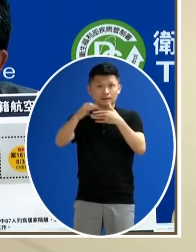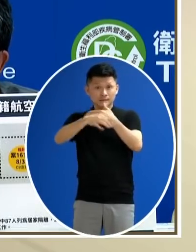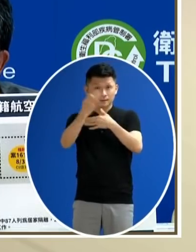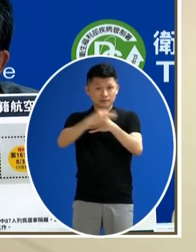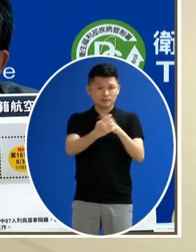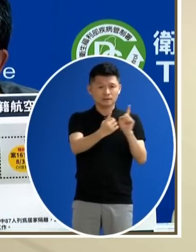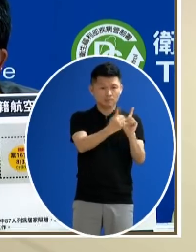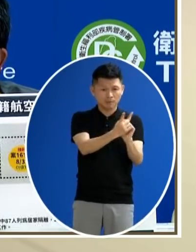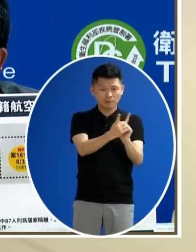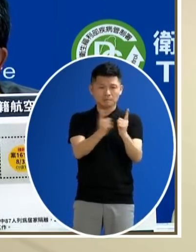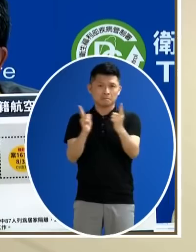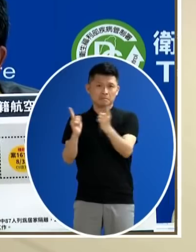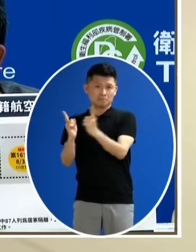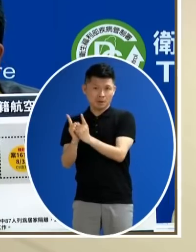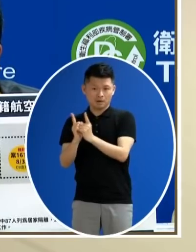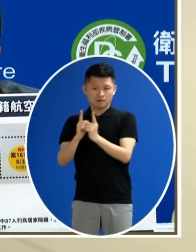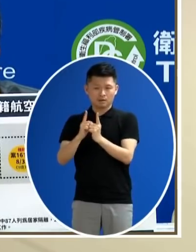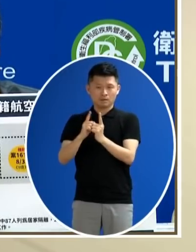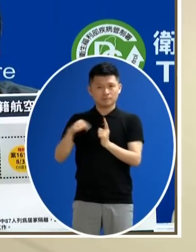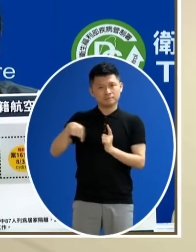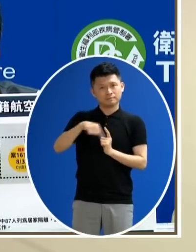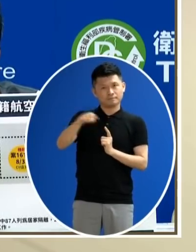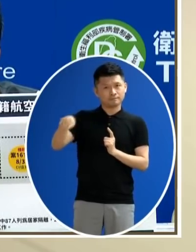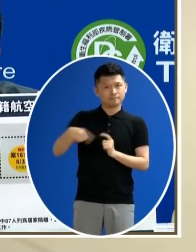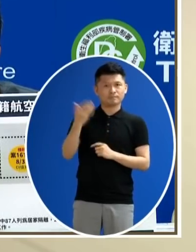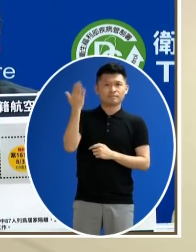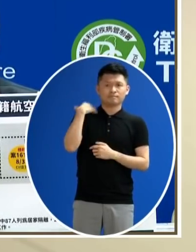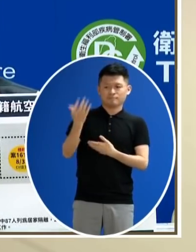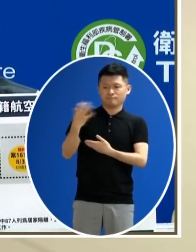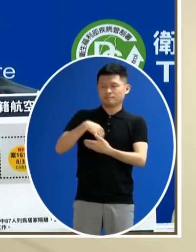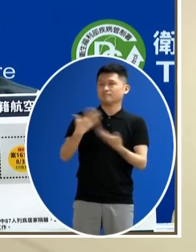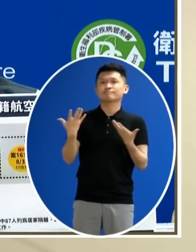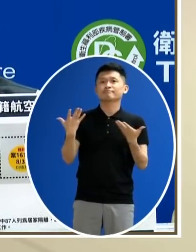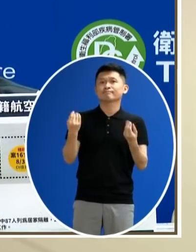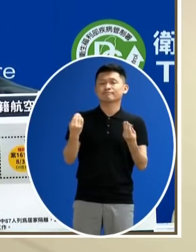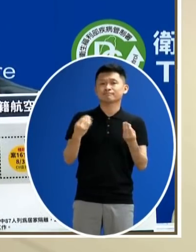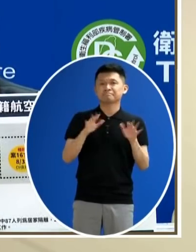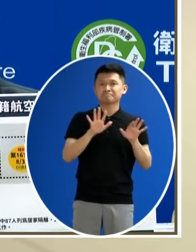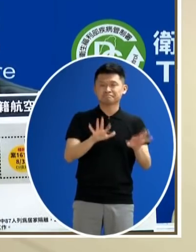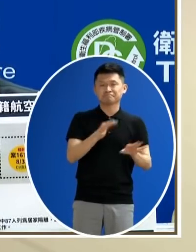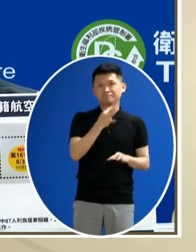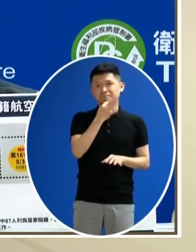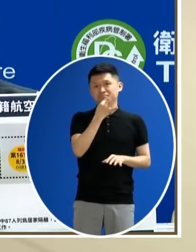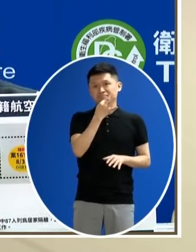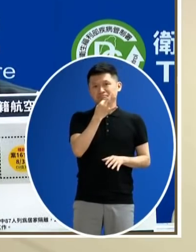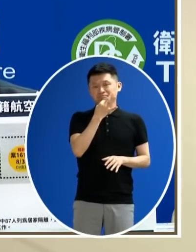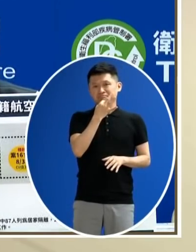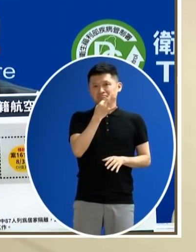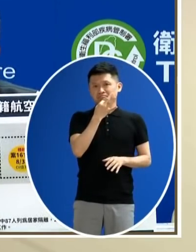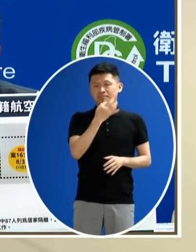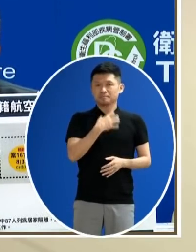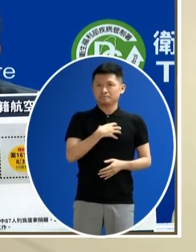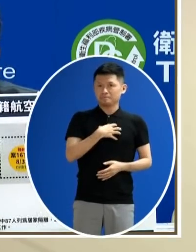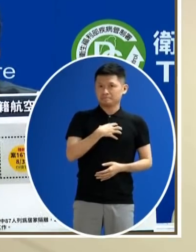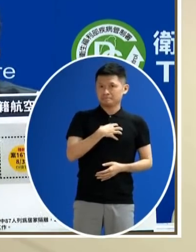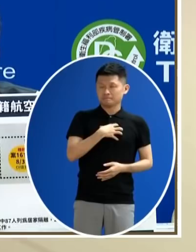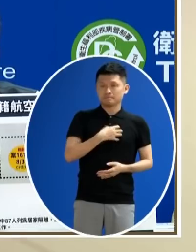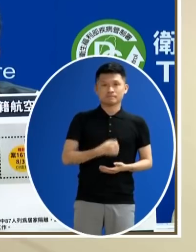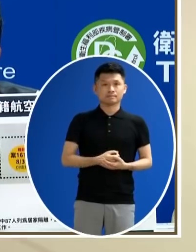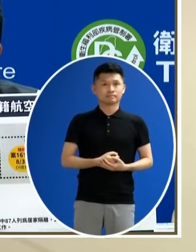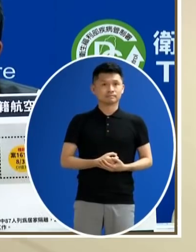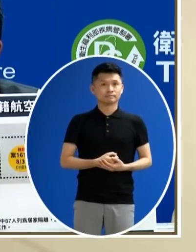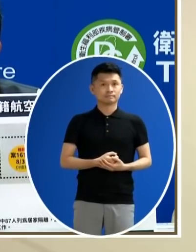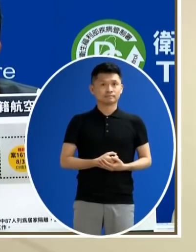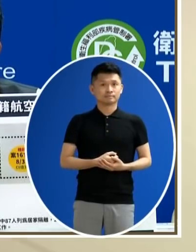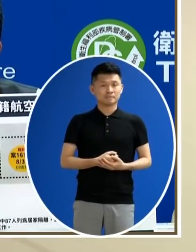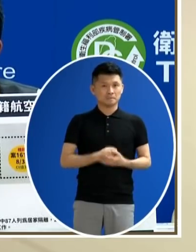接触者哈。那在以往我们这是不把他框列的，那这次哈，为了说哈，可能担